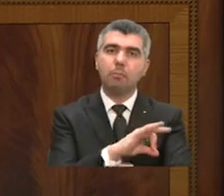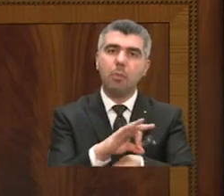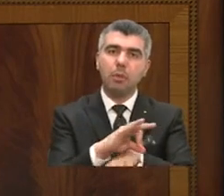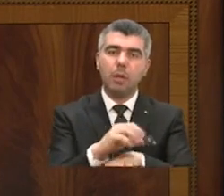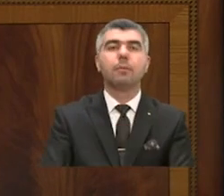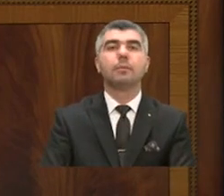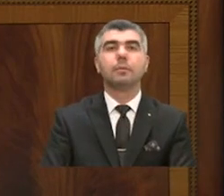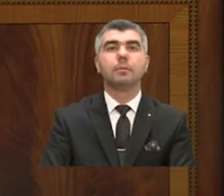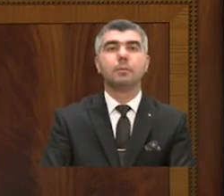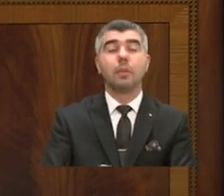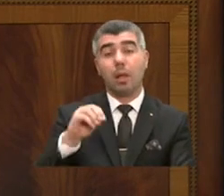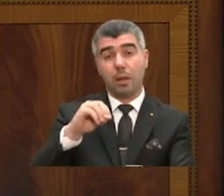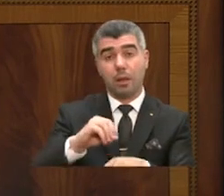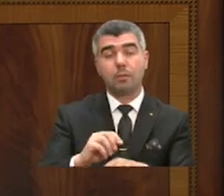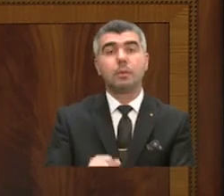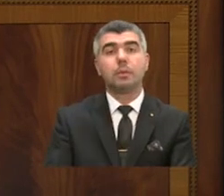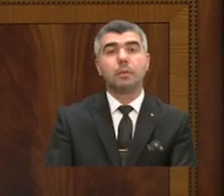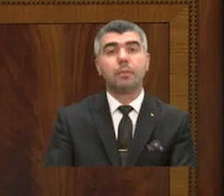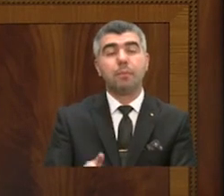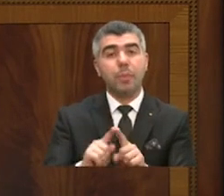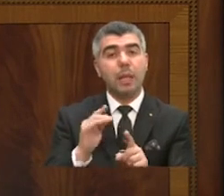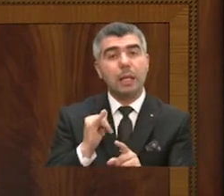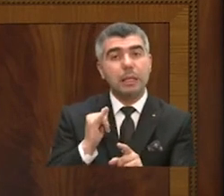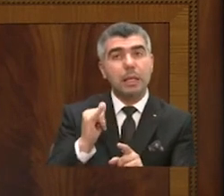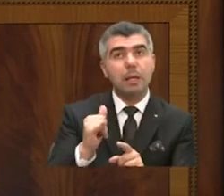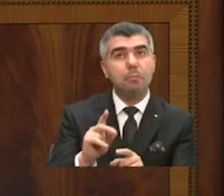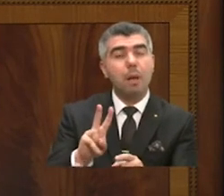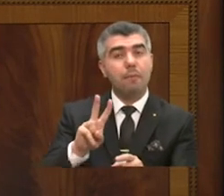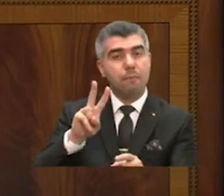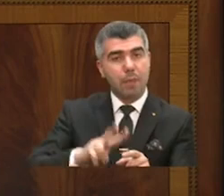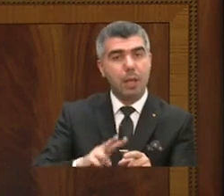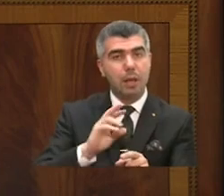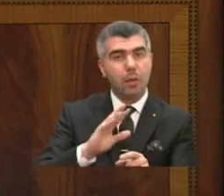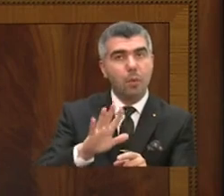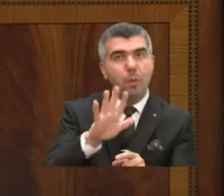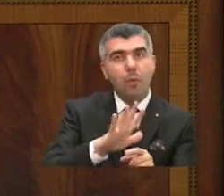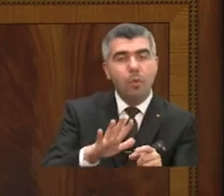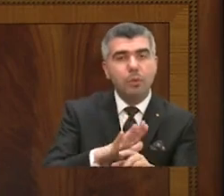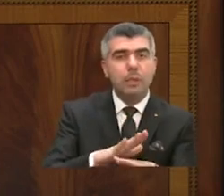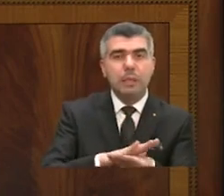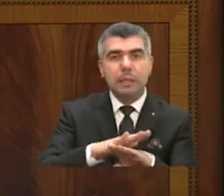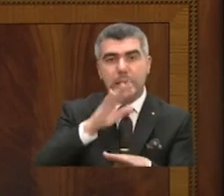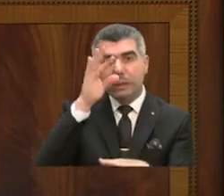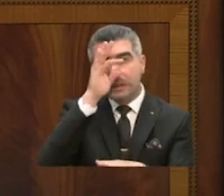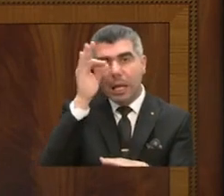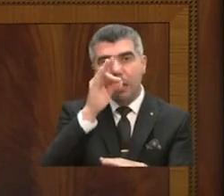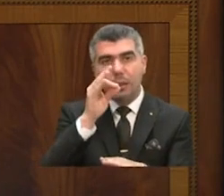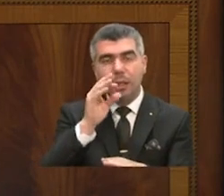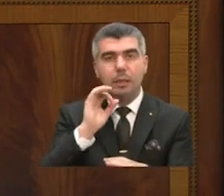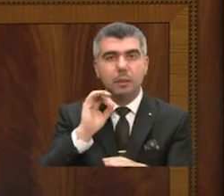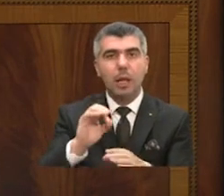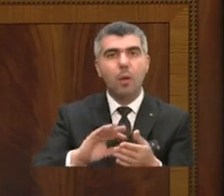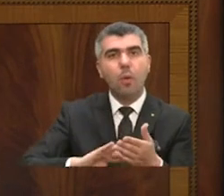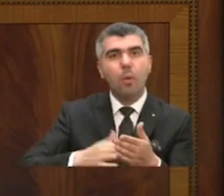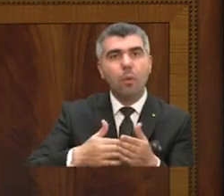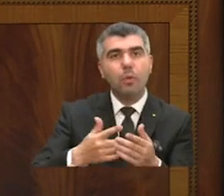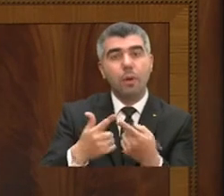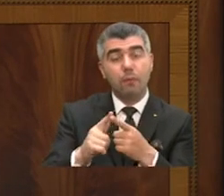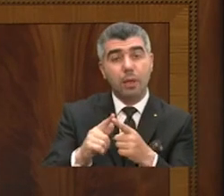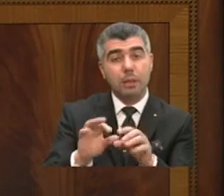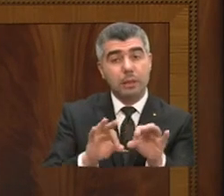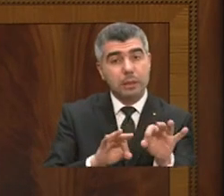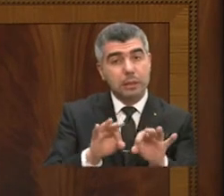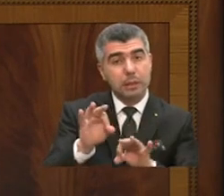شأنها المؤسسة ضمان الاستمرارية الحقيقية للسياسات الصحية وتوفير الاستقرار المطلوب